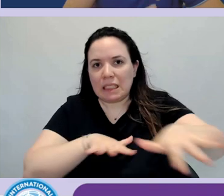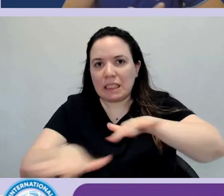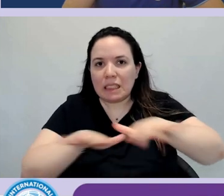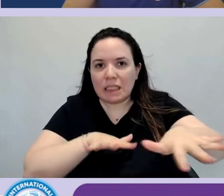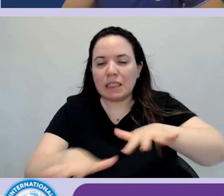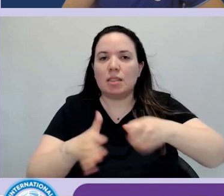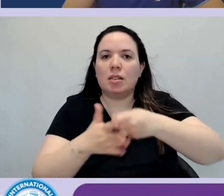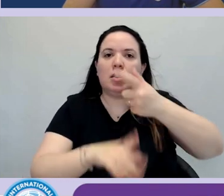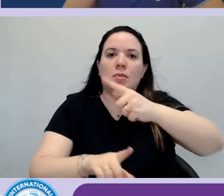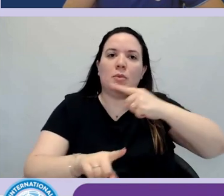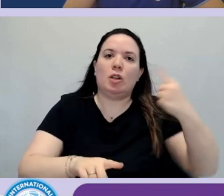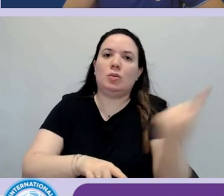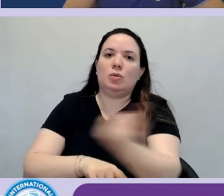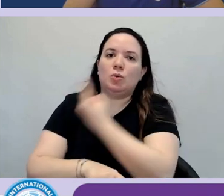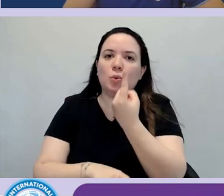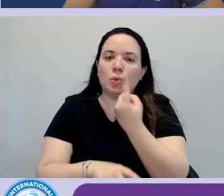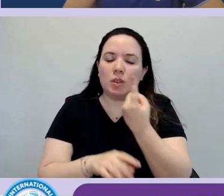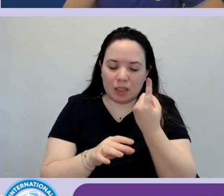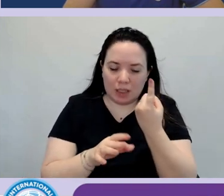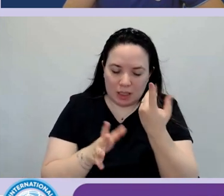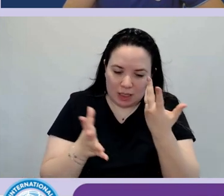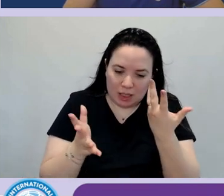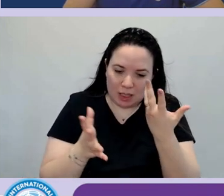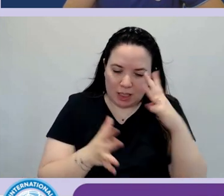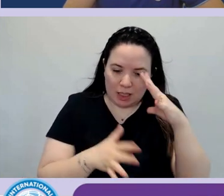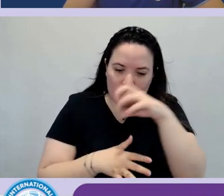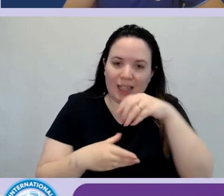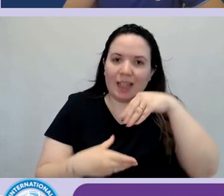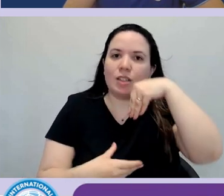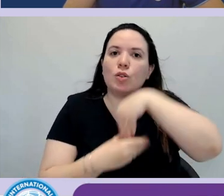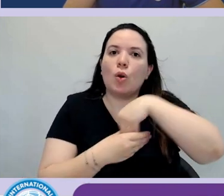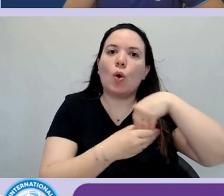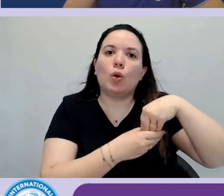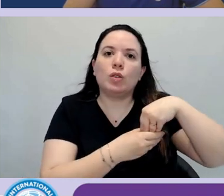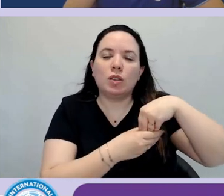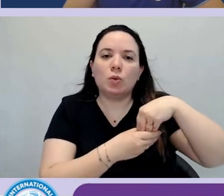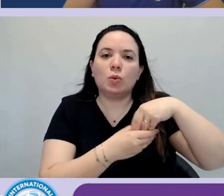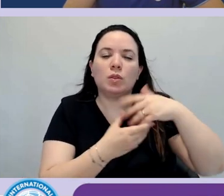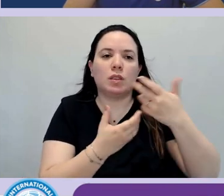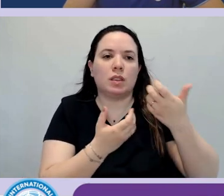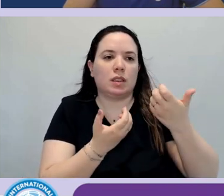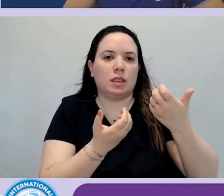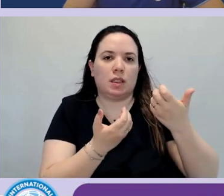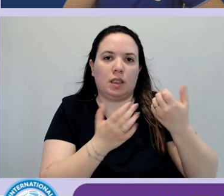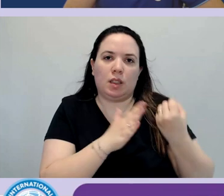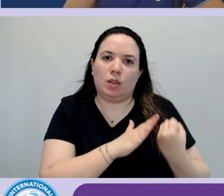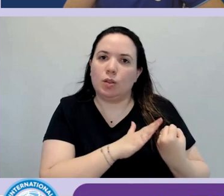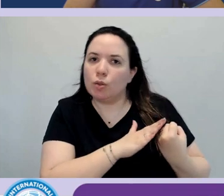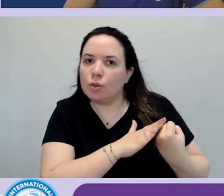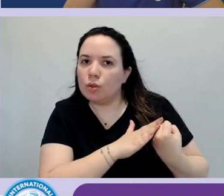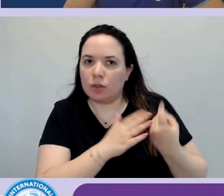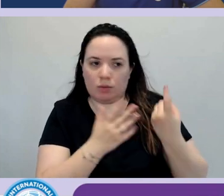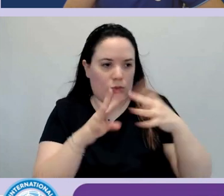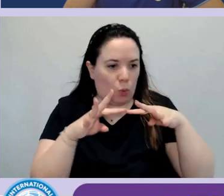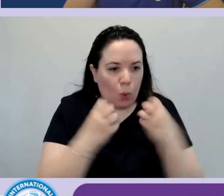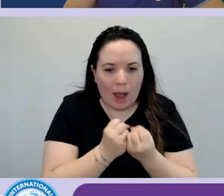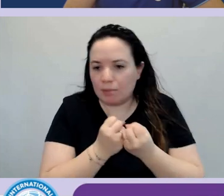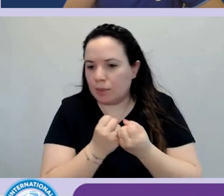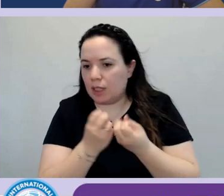fare per far sì che comunque i contenuti che eroghiamo sono supportati